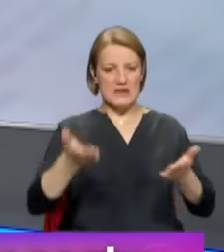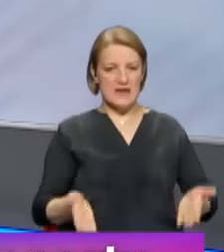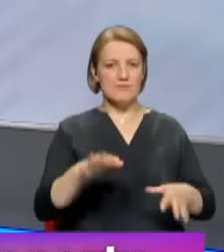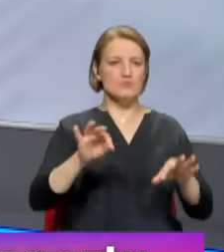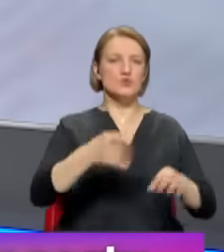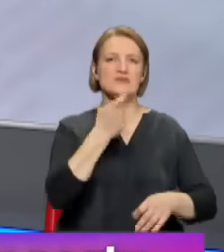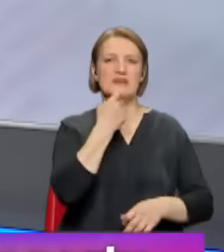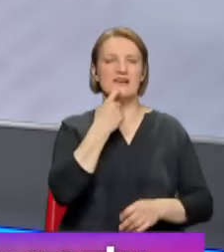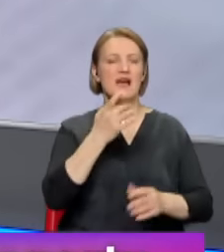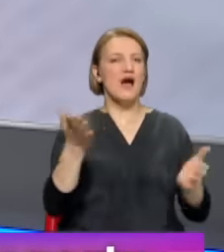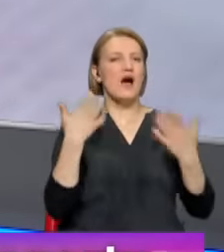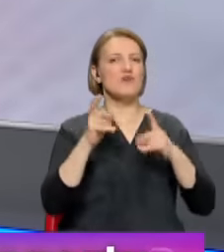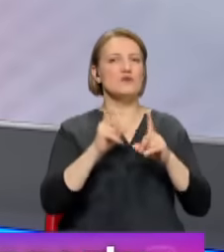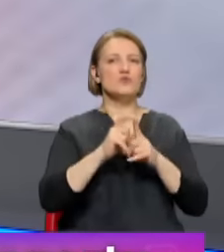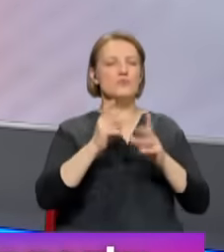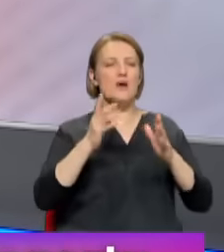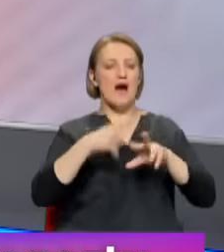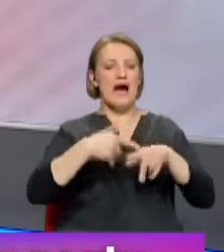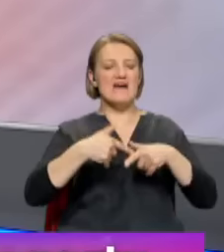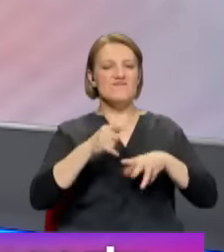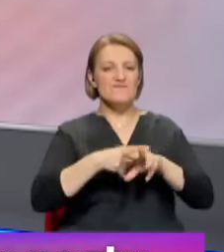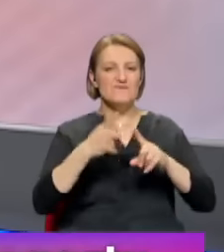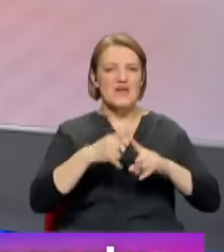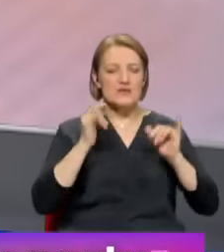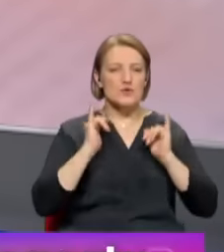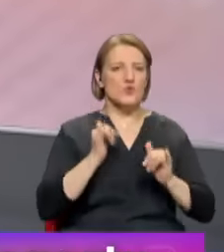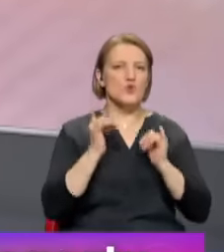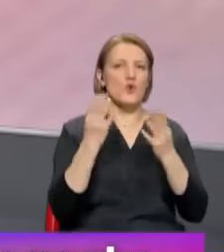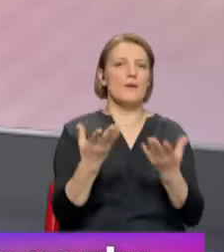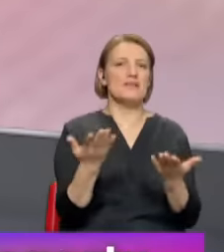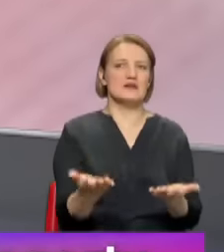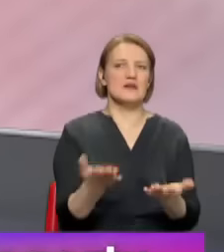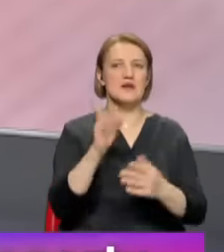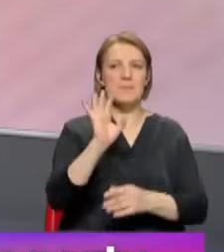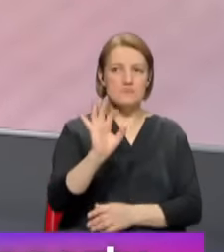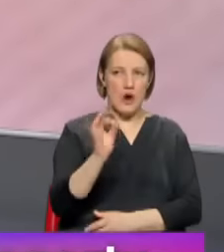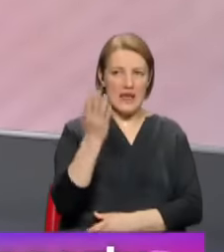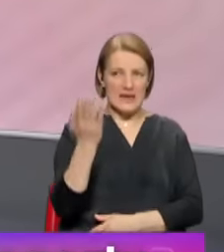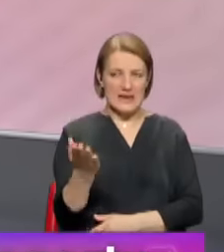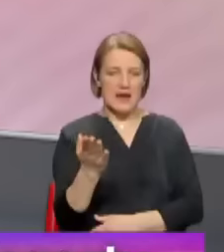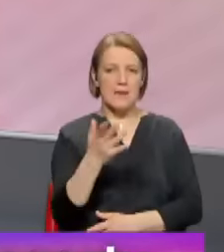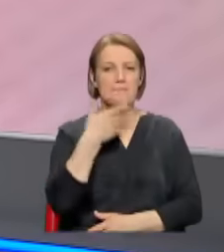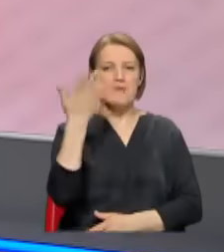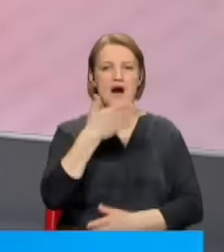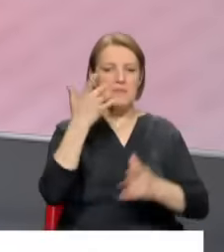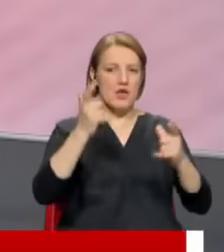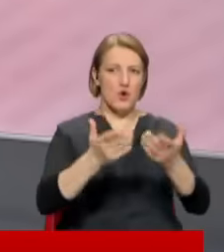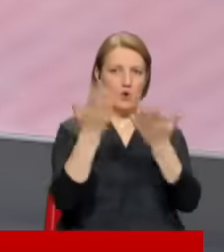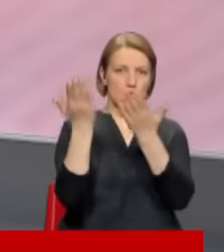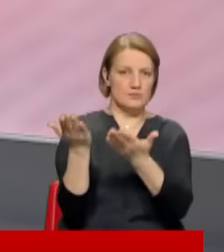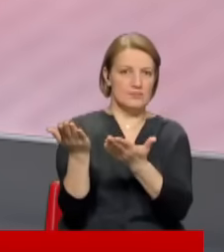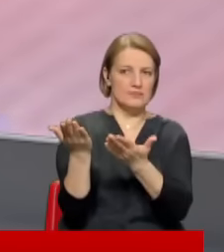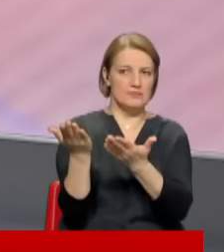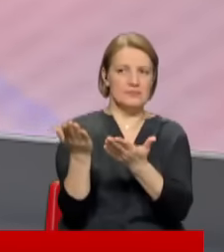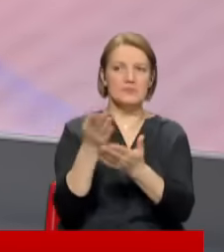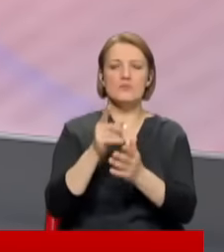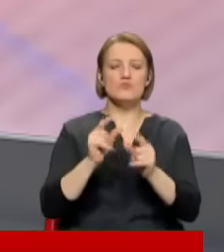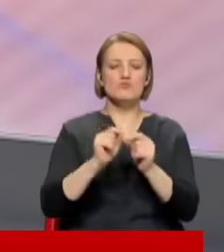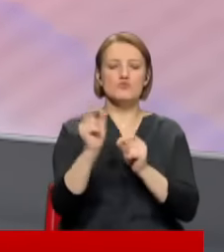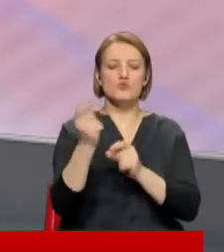bu sene meteorolojik afet yaşanabilir. Gelen uyarılar bu şekildeyken Marmara Gölü'nü göstereceğiz sizlere.